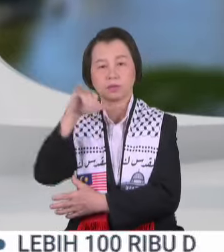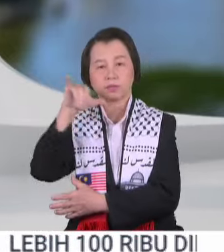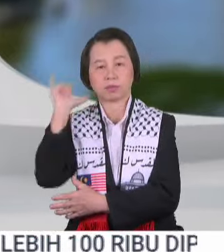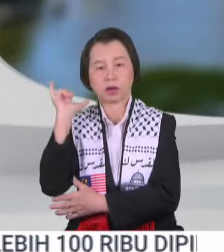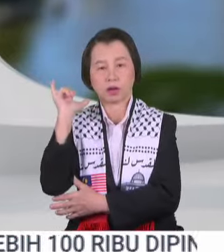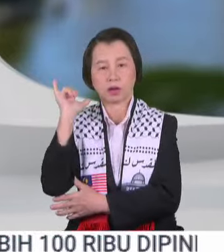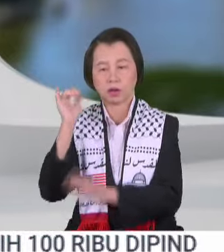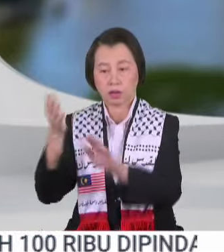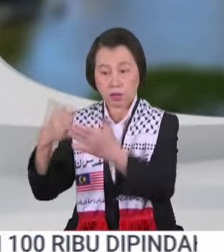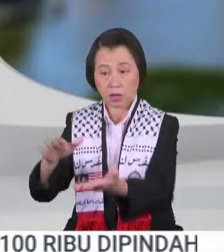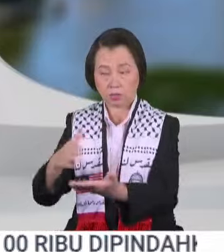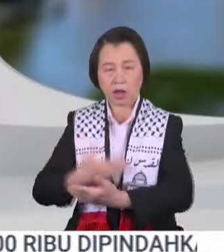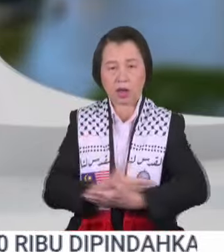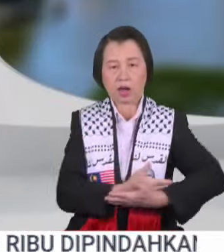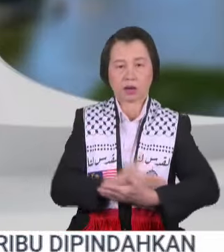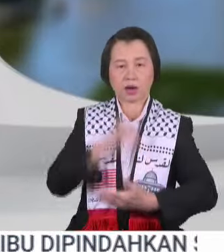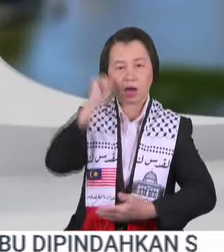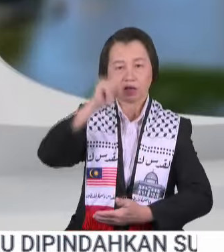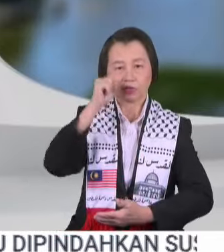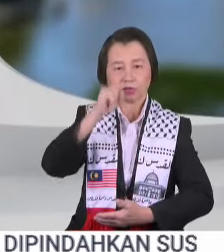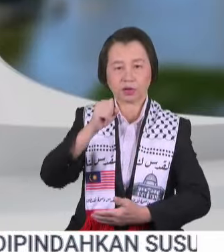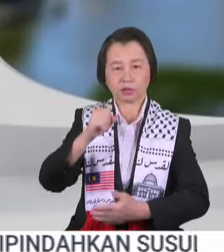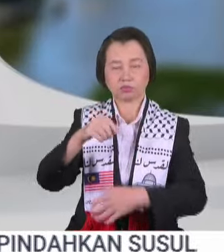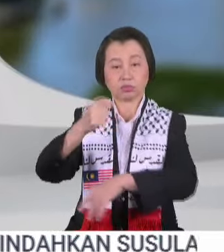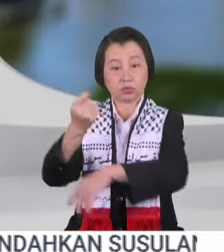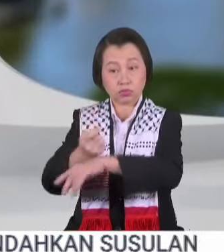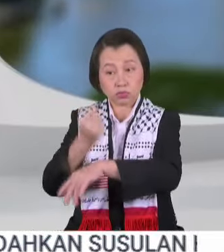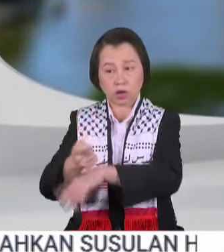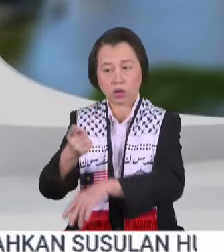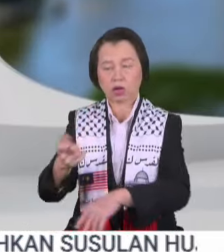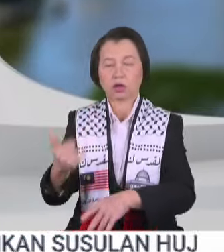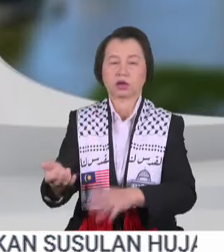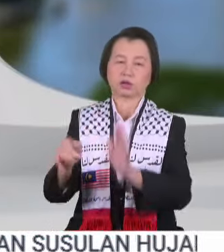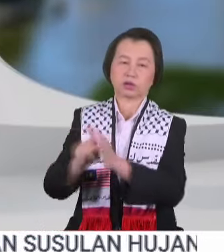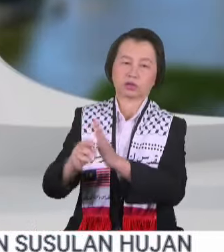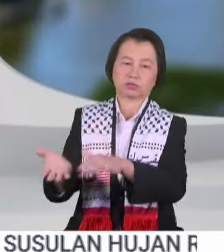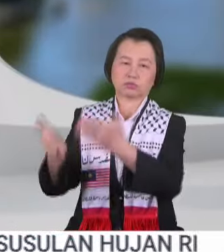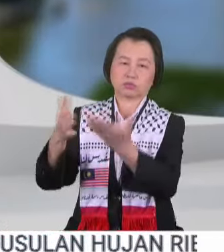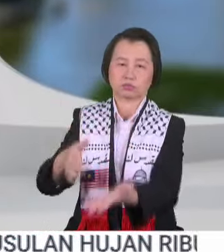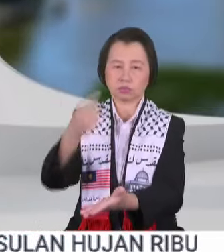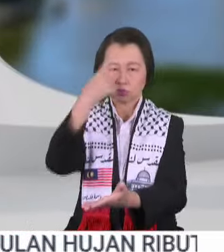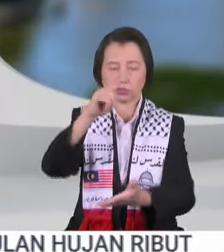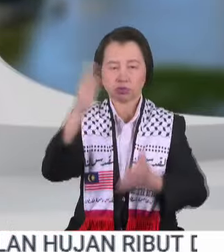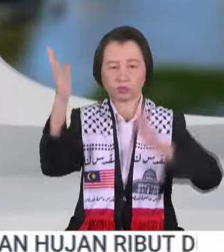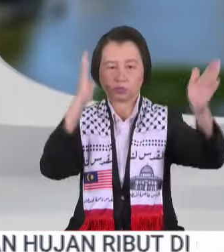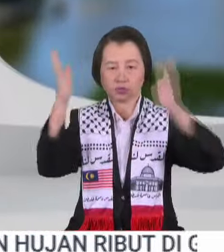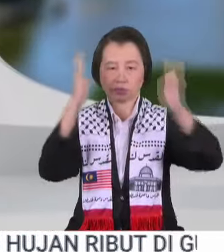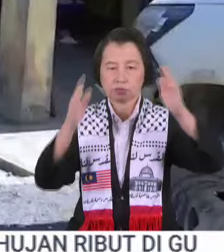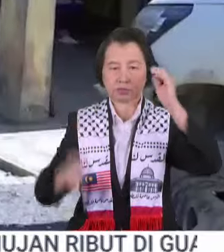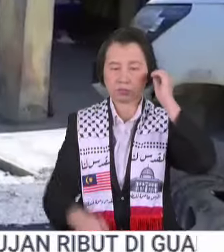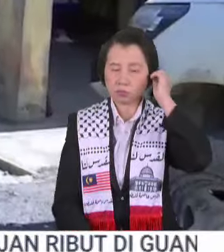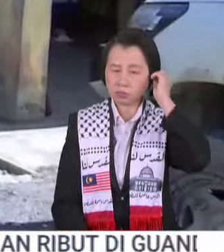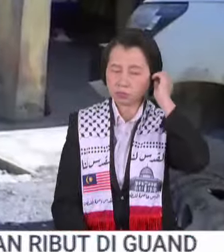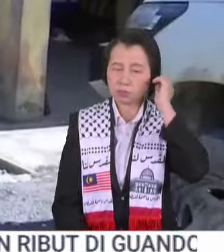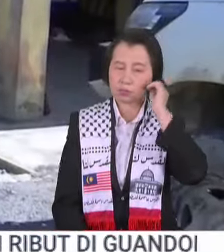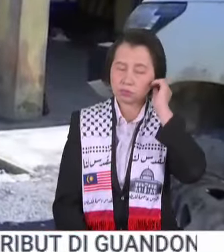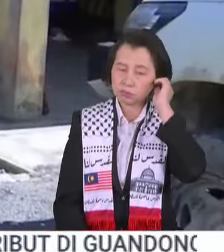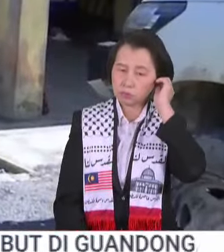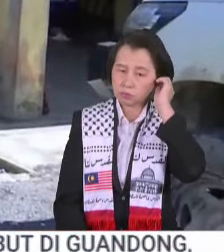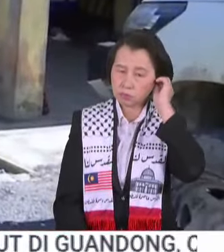semalam. Pemergian anak saudaranya ketika bertugas adalah satu pengorbanan untuk negara.